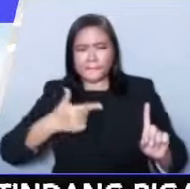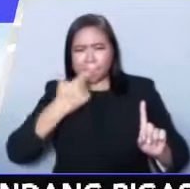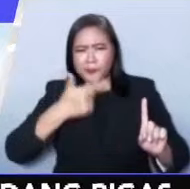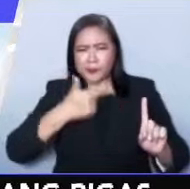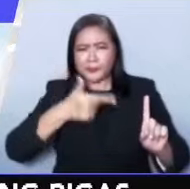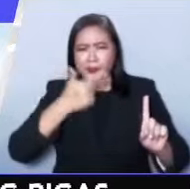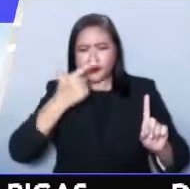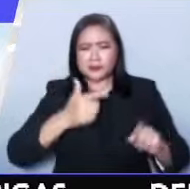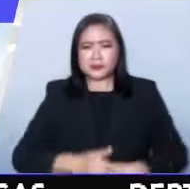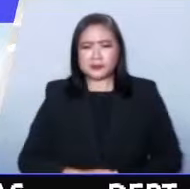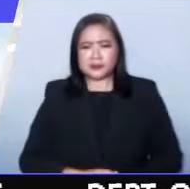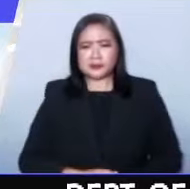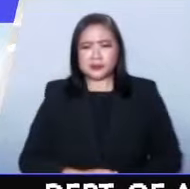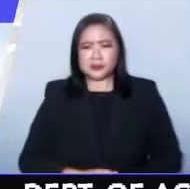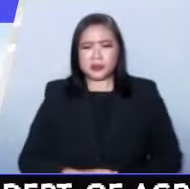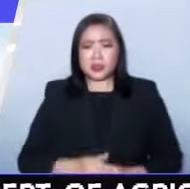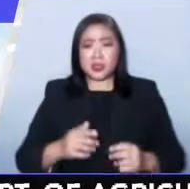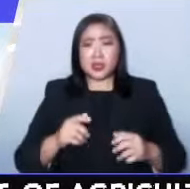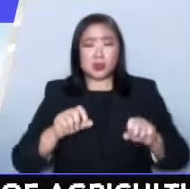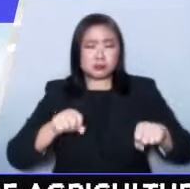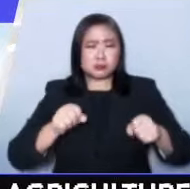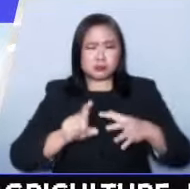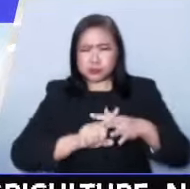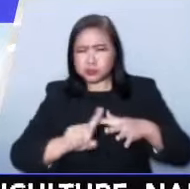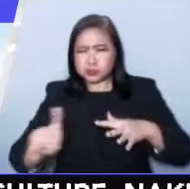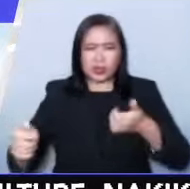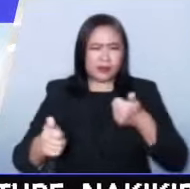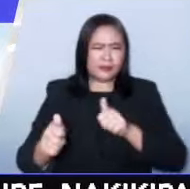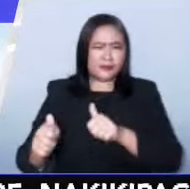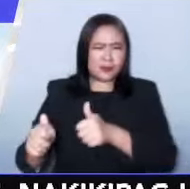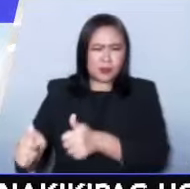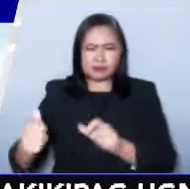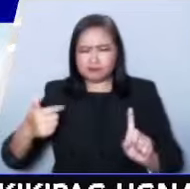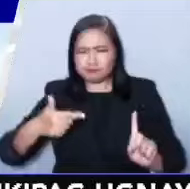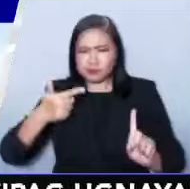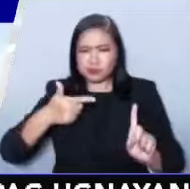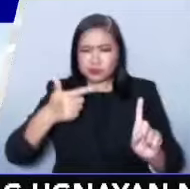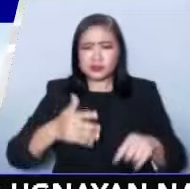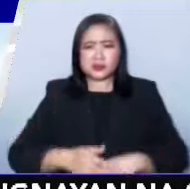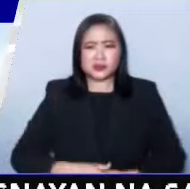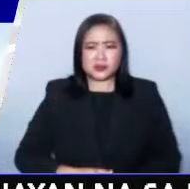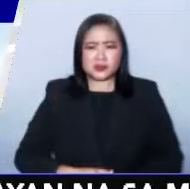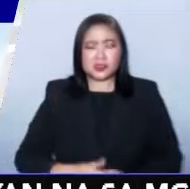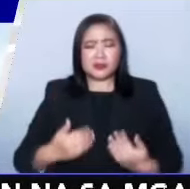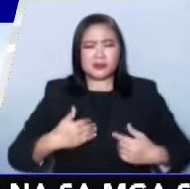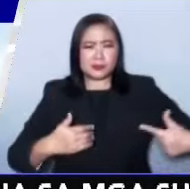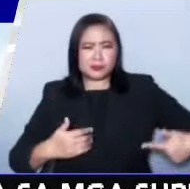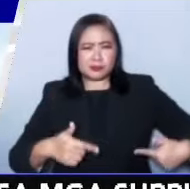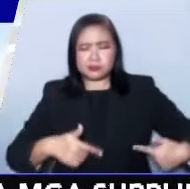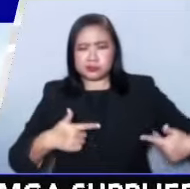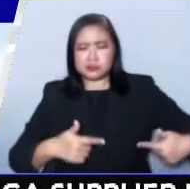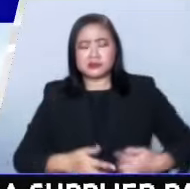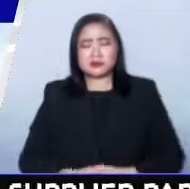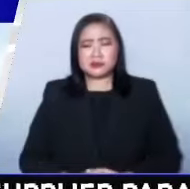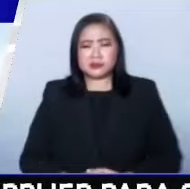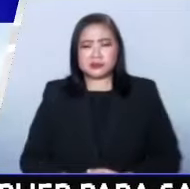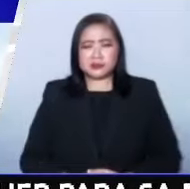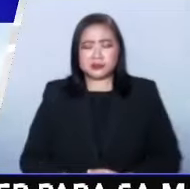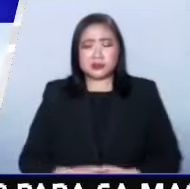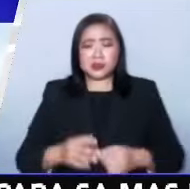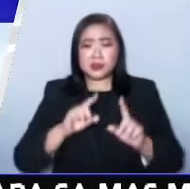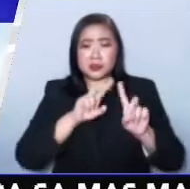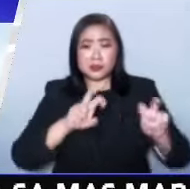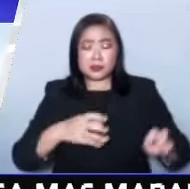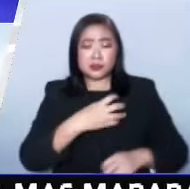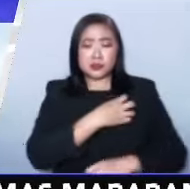Umandar palayo ang motorsiklo pero hinabol pa rin sila ng gunman. Nagtamo ng mga tama sa tagiliran ng biktima. Batay sa imbestigasyon ng pulisya, galing sa